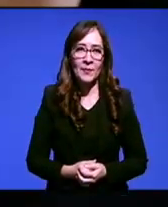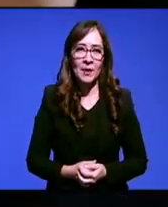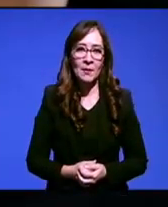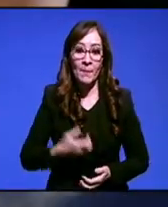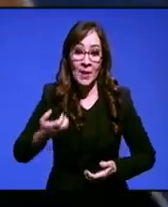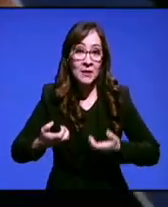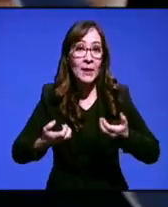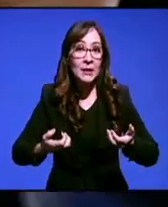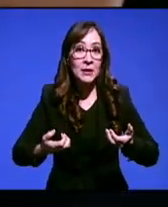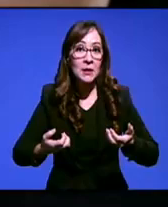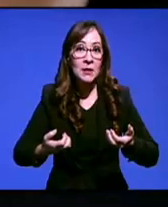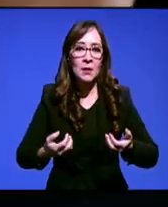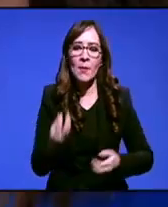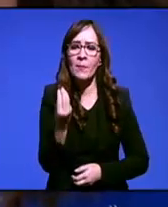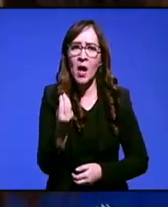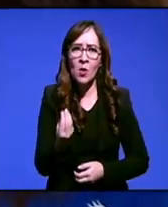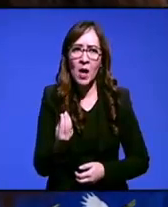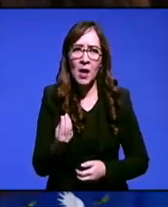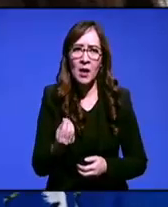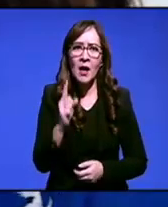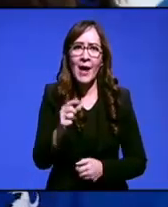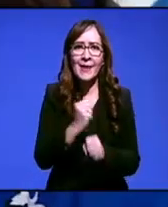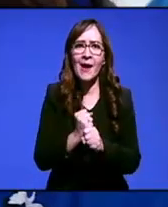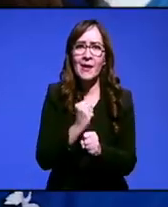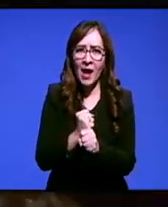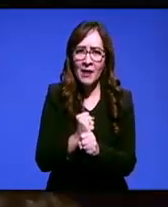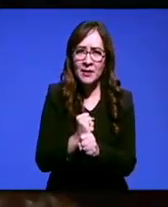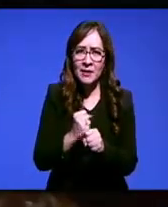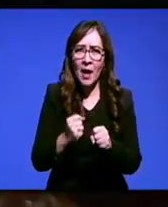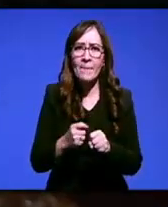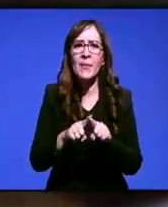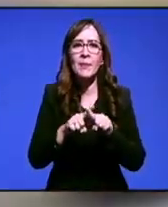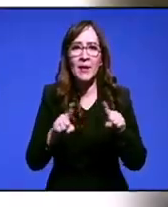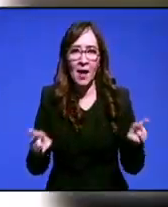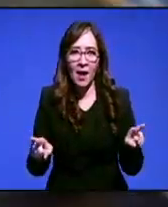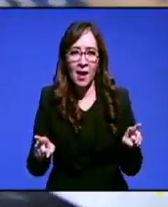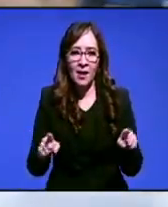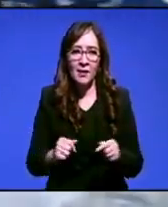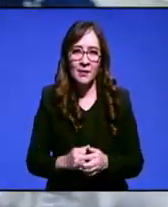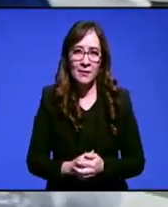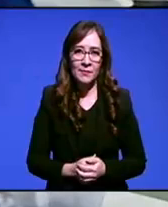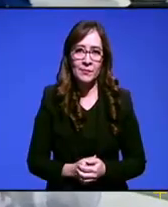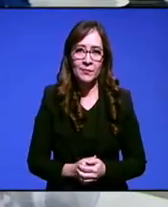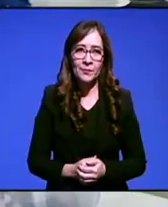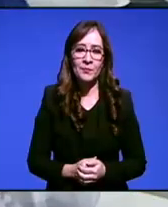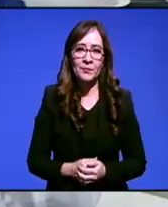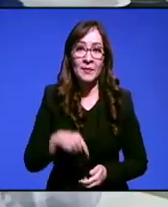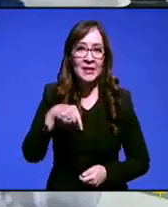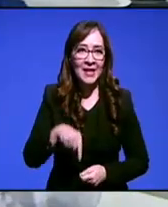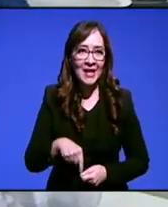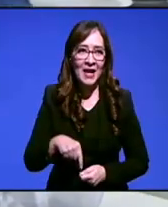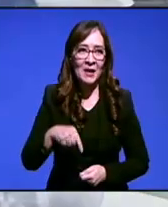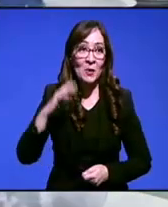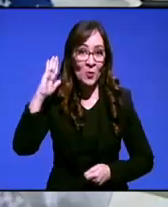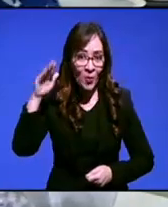masing-masing bawang mengeluarkan gas berbeda. Jadi akan mempengaruhi pembusukan lebih cepat. Nah, sekarang nih saatnya